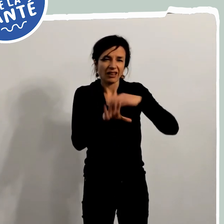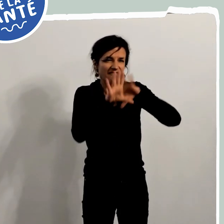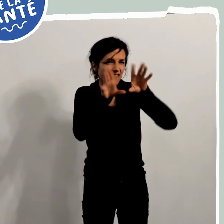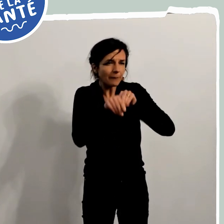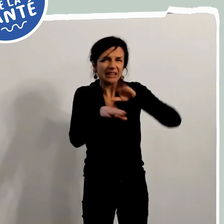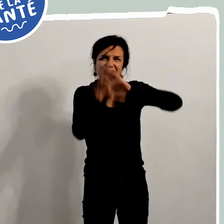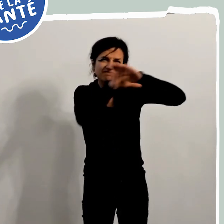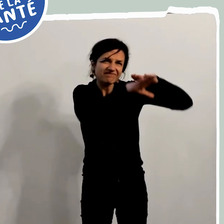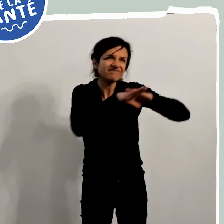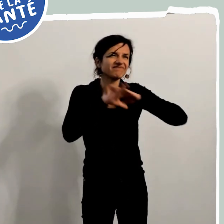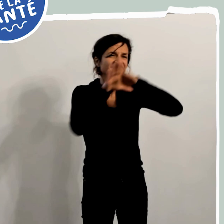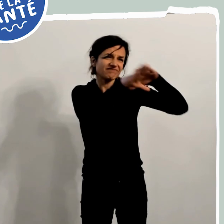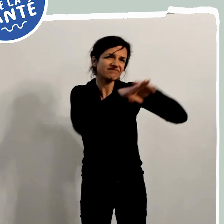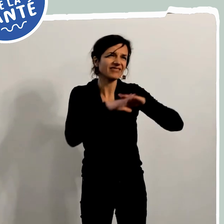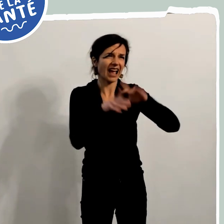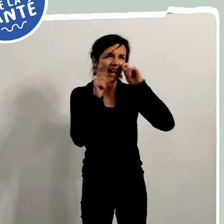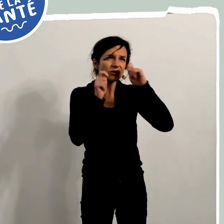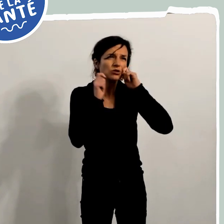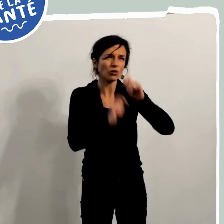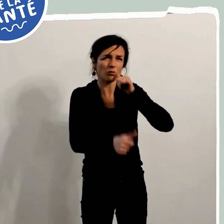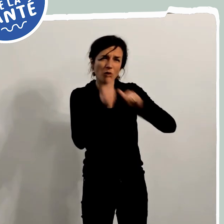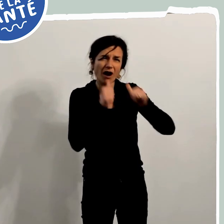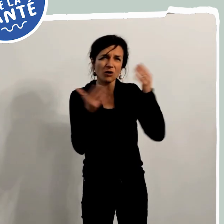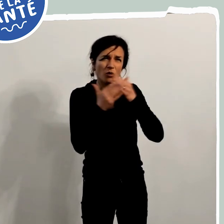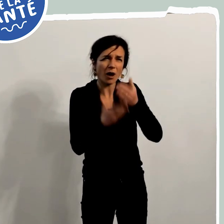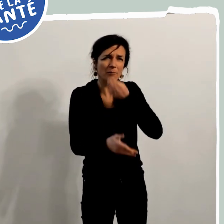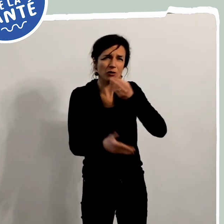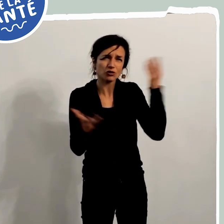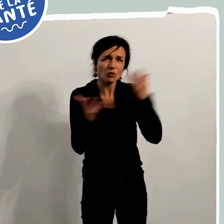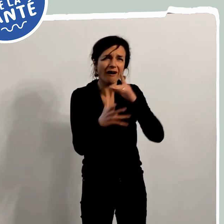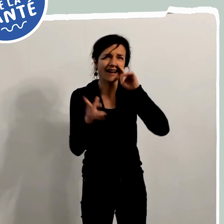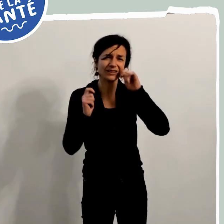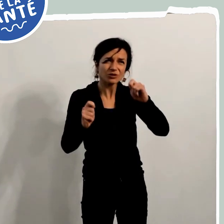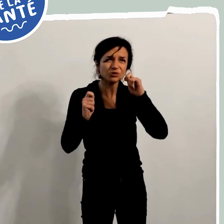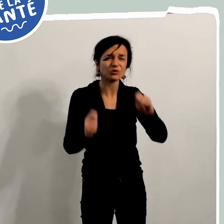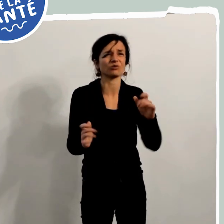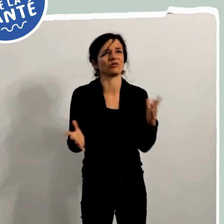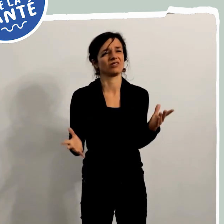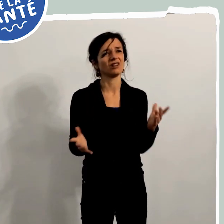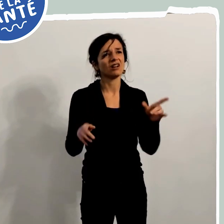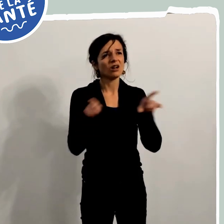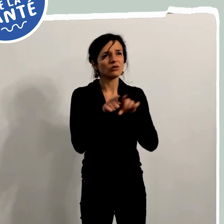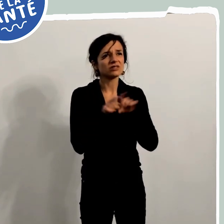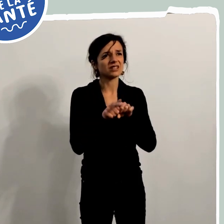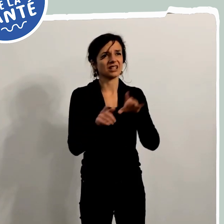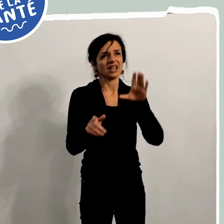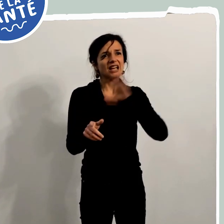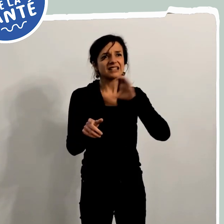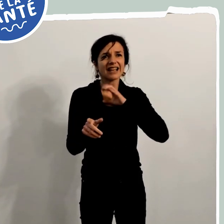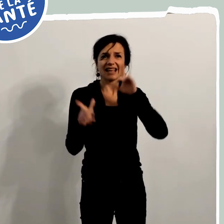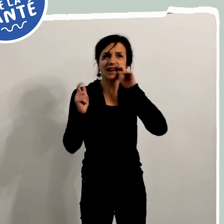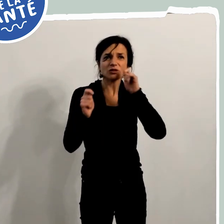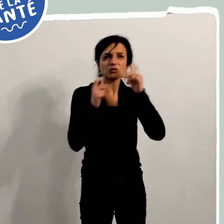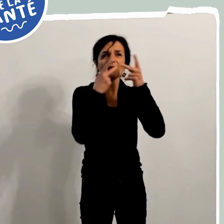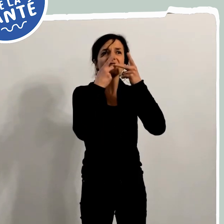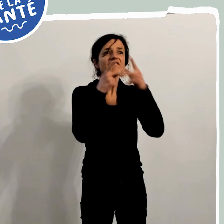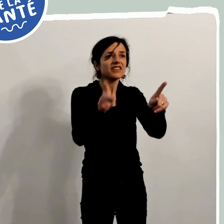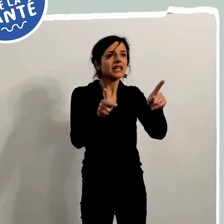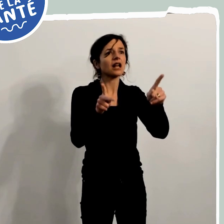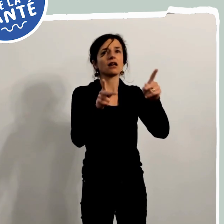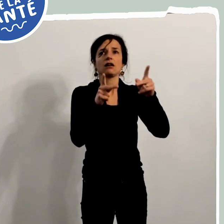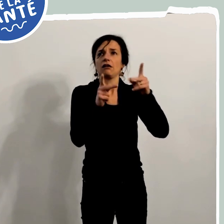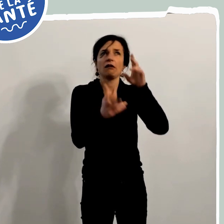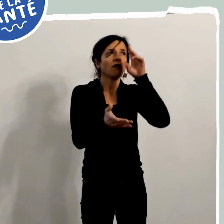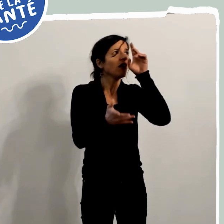dire attention à ce que vous buvez, attention à ce que vous mangez, attention à éviter de vivre dans des villes polluées. Je sais que parfois on est obligé de